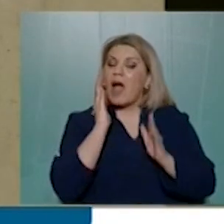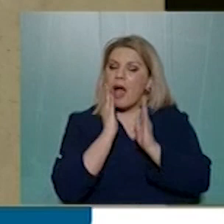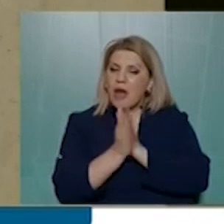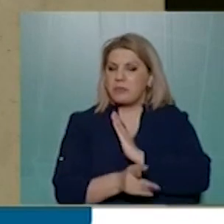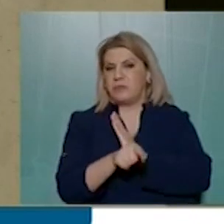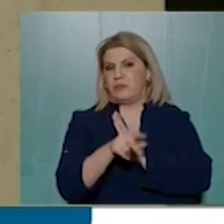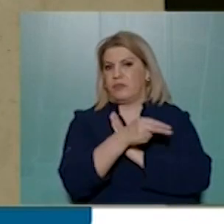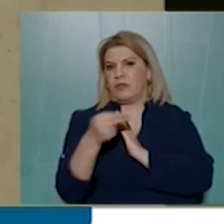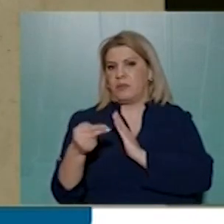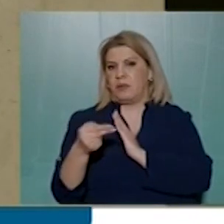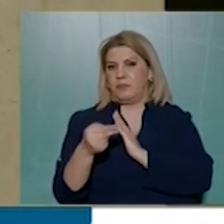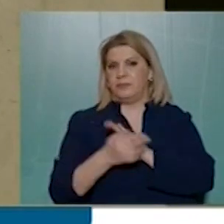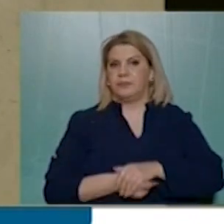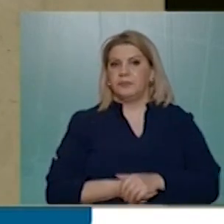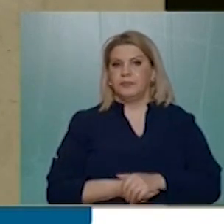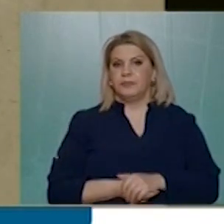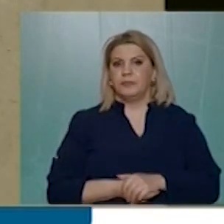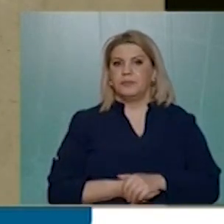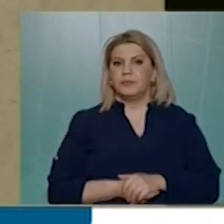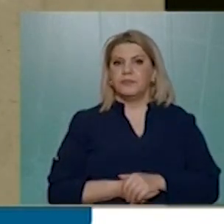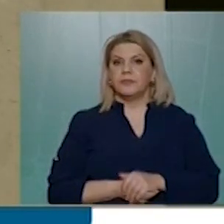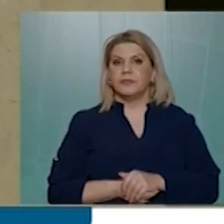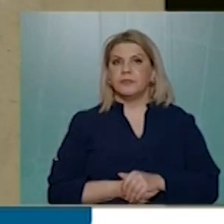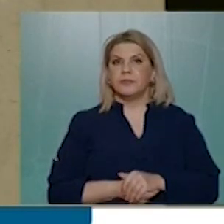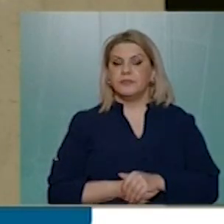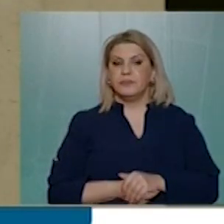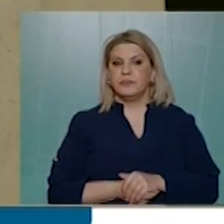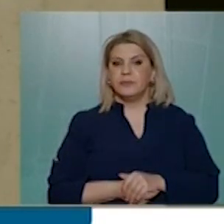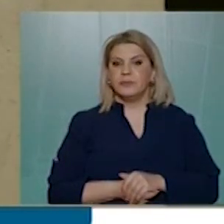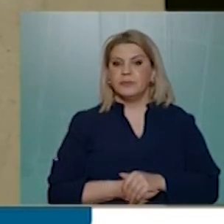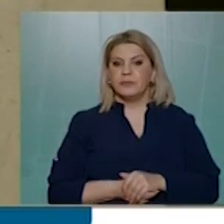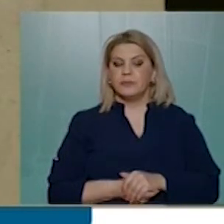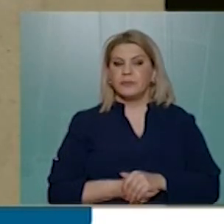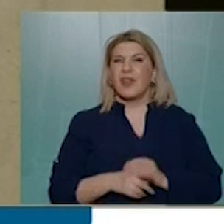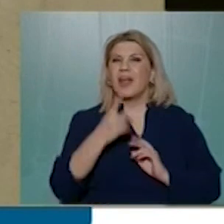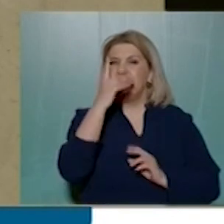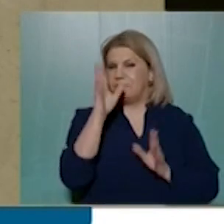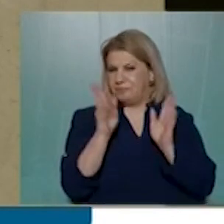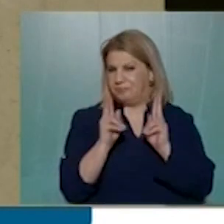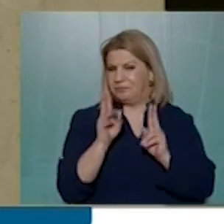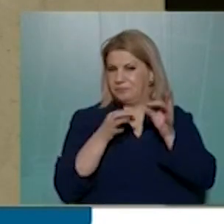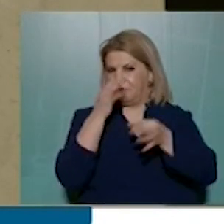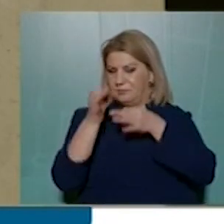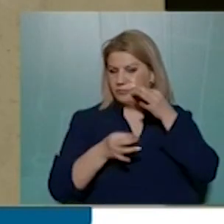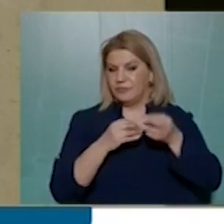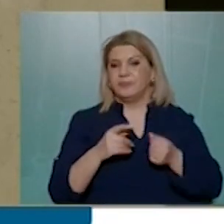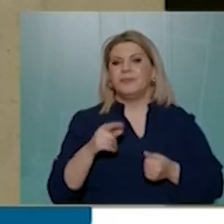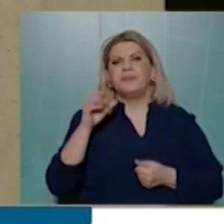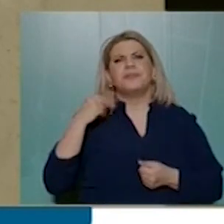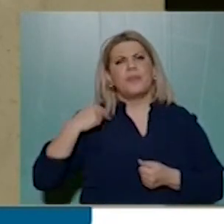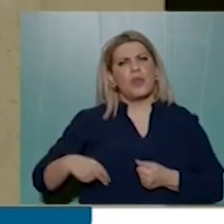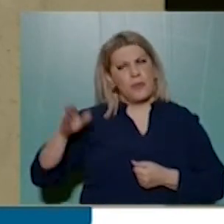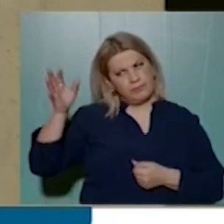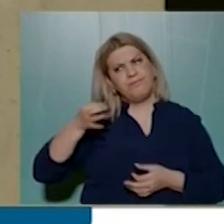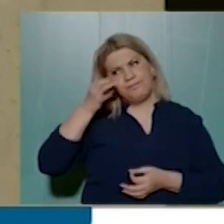αυτή την κατεύθυνση και κάποια μόνο μικρά σχόλια απ την παρέμβαση του κυρίου